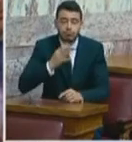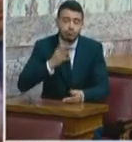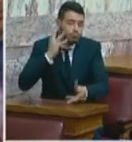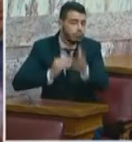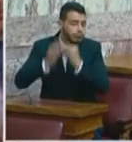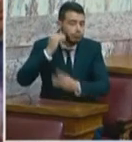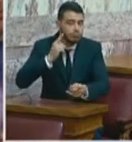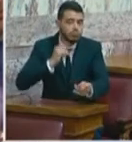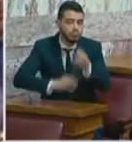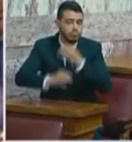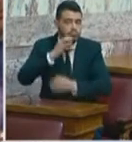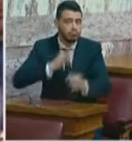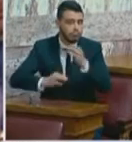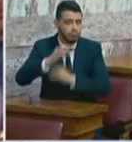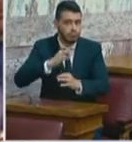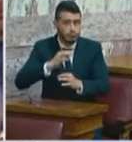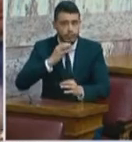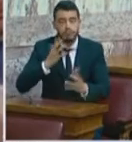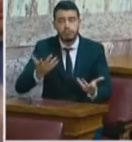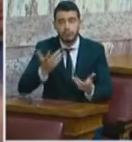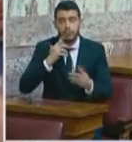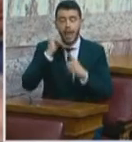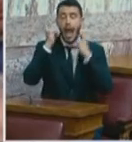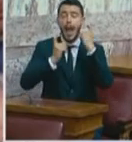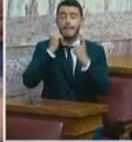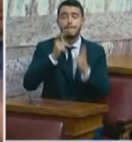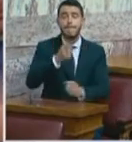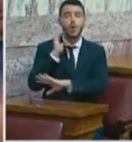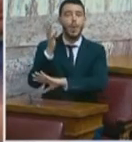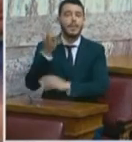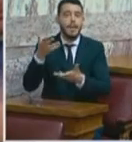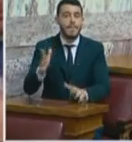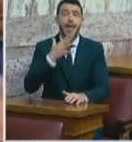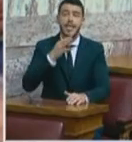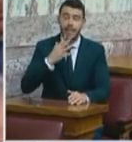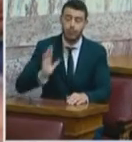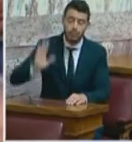εκδοχές. Μένω με αυτή την απορία από την τοποθέτησή σας. Γι' αυτό παίρνω το λόγο.